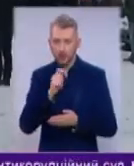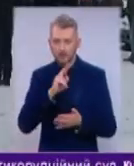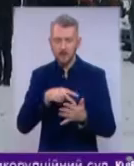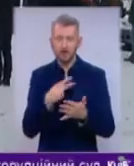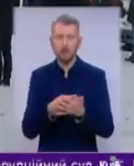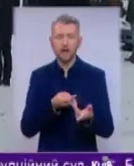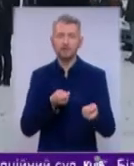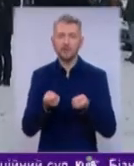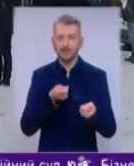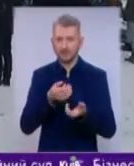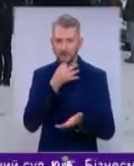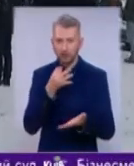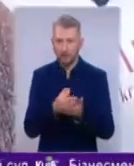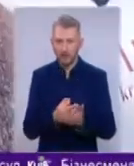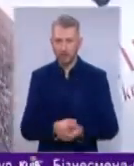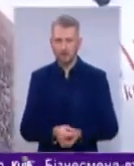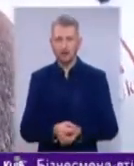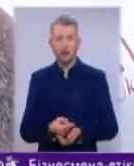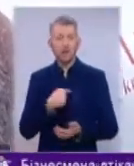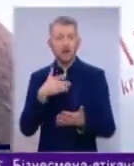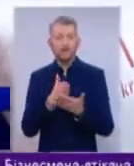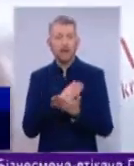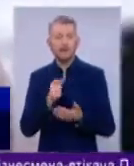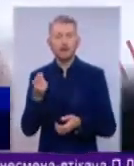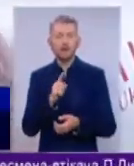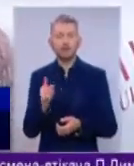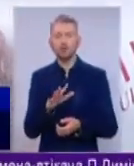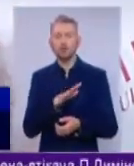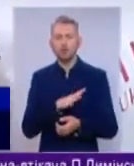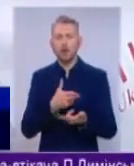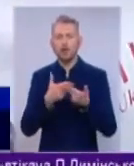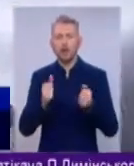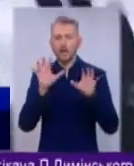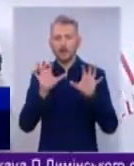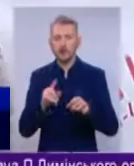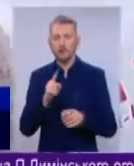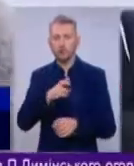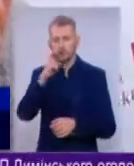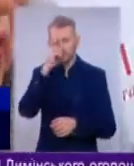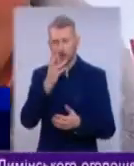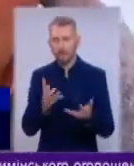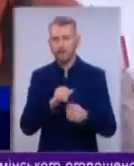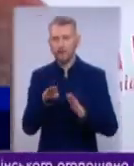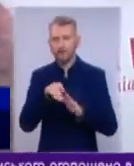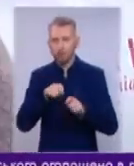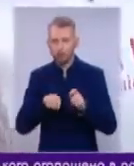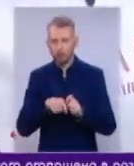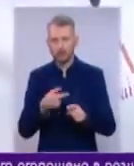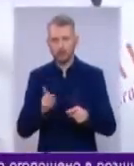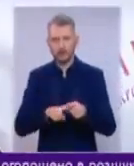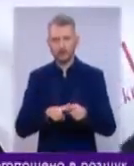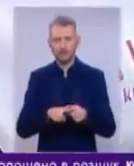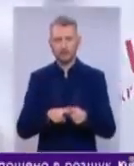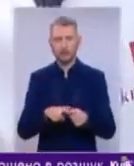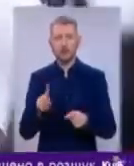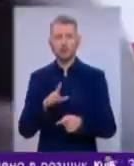передбачена адміністративна відповідальність. Я взагалі за те, щоб була легалізація і щоб держава взяла під контроль ці процеси. Для